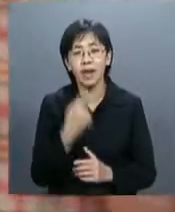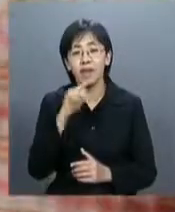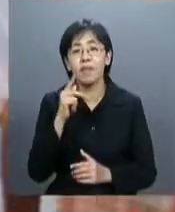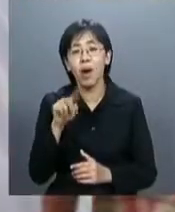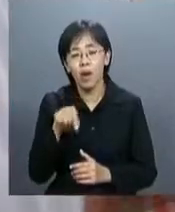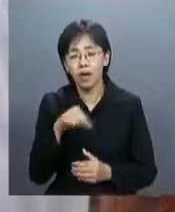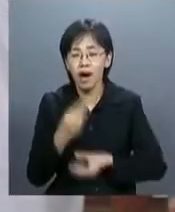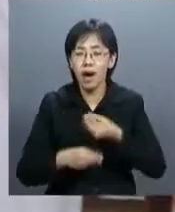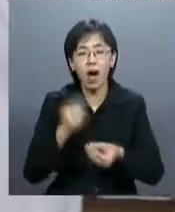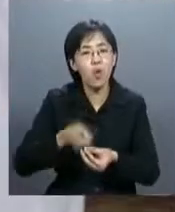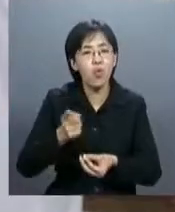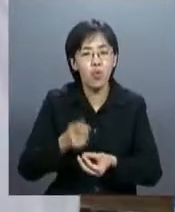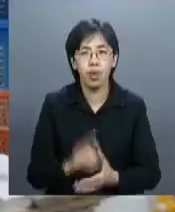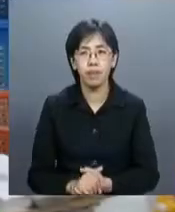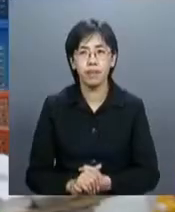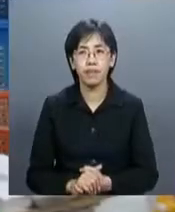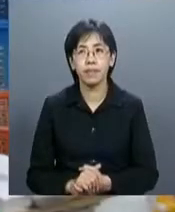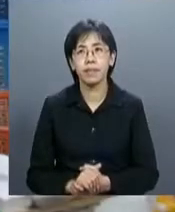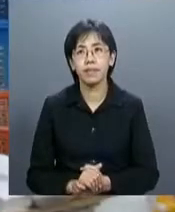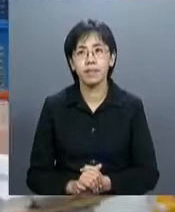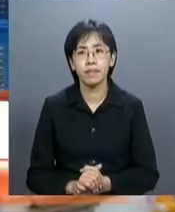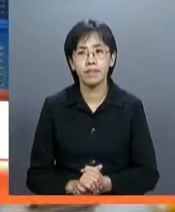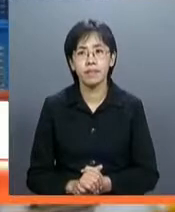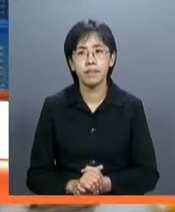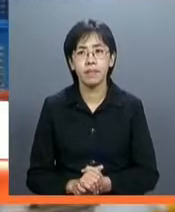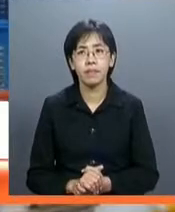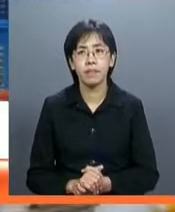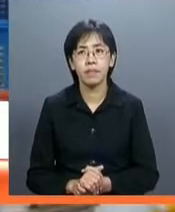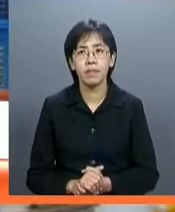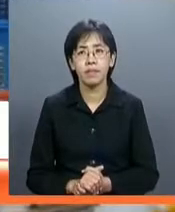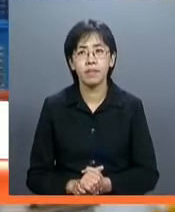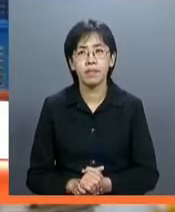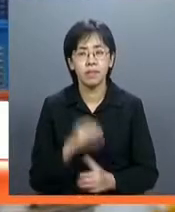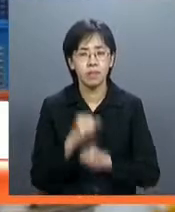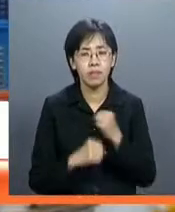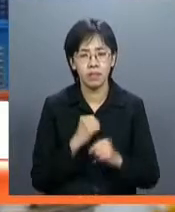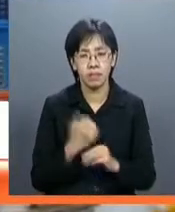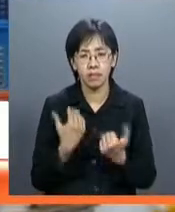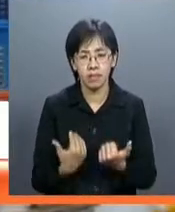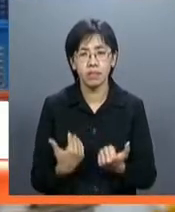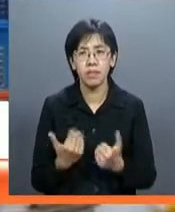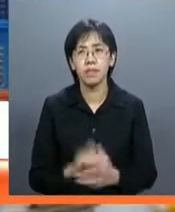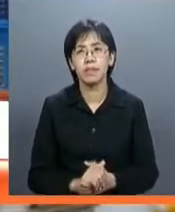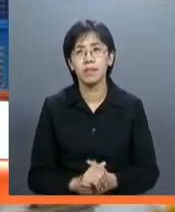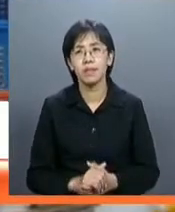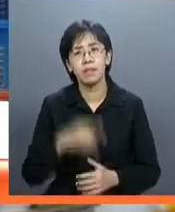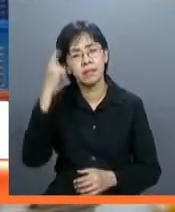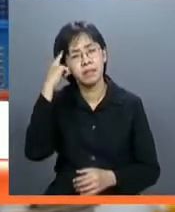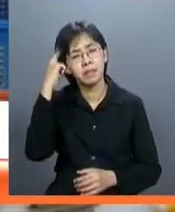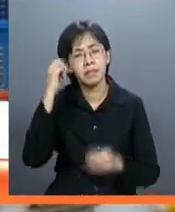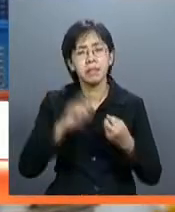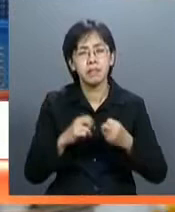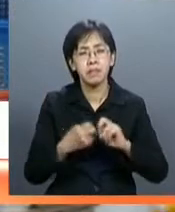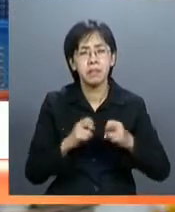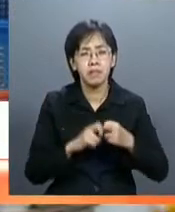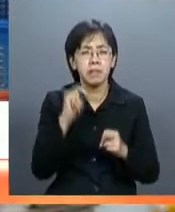ายเป็นประจำ ผลผลิตเพิ่มแต่ปีนี้ป้าแมวคิดว่าน่าจะกระทบเพราะว่าน้